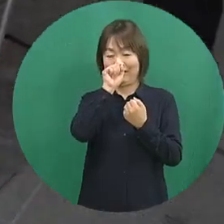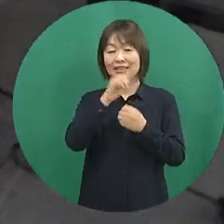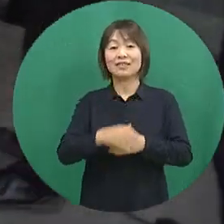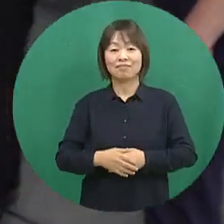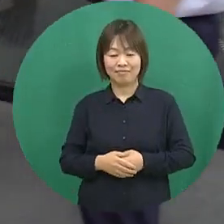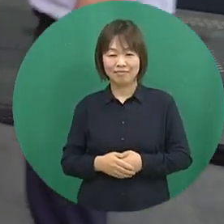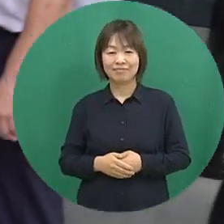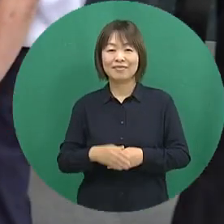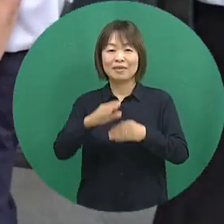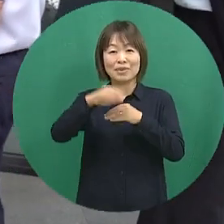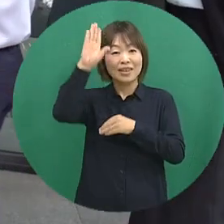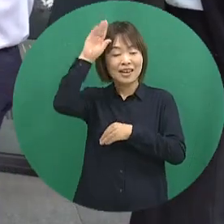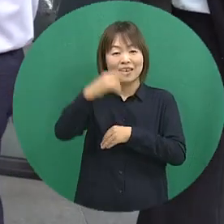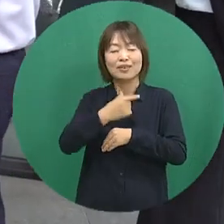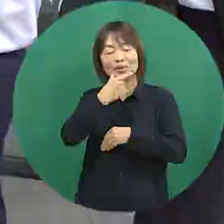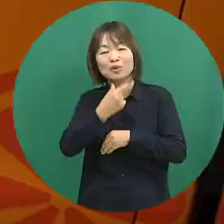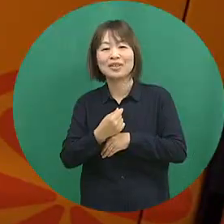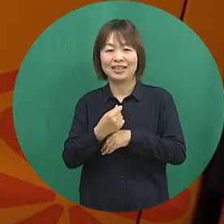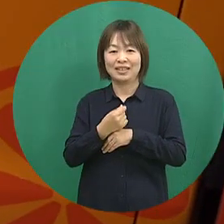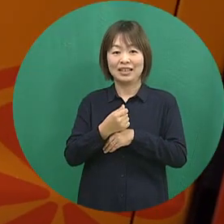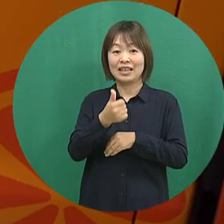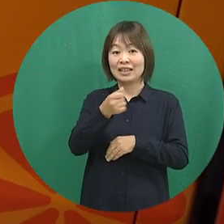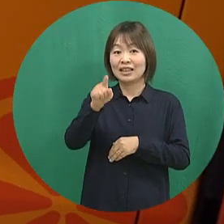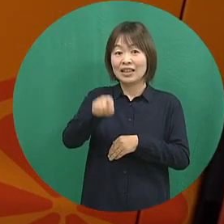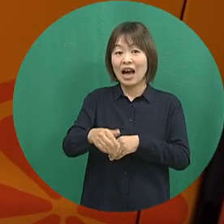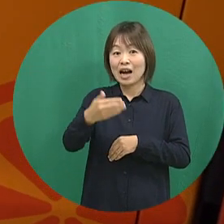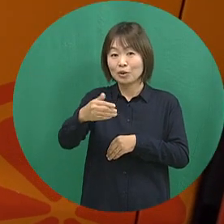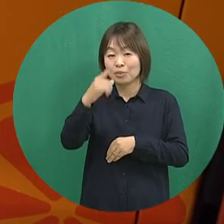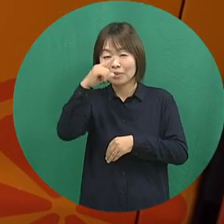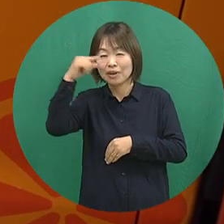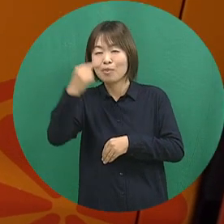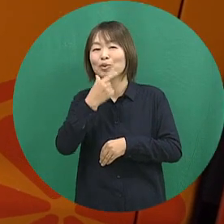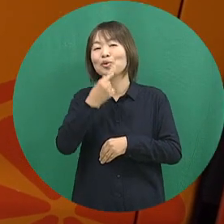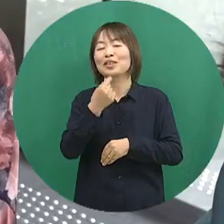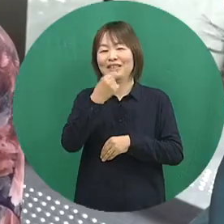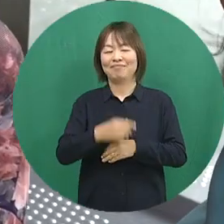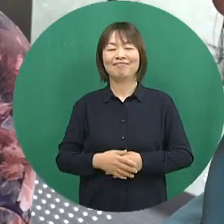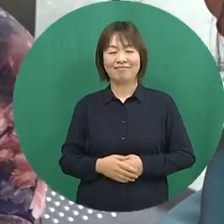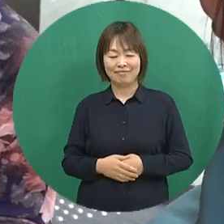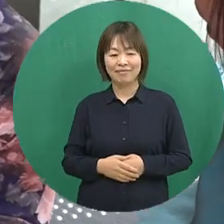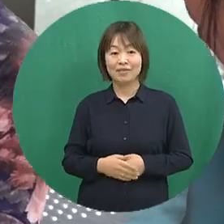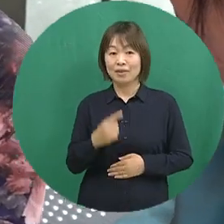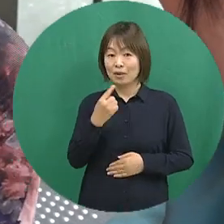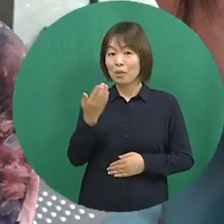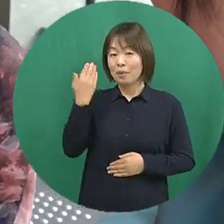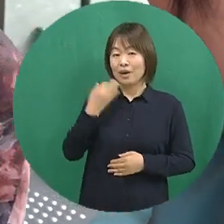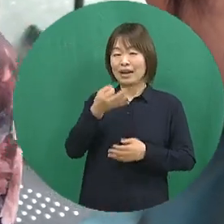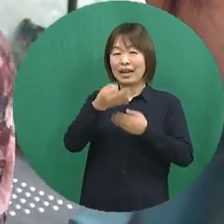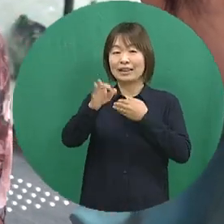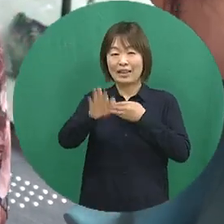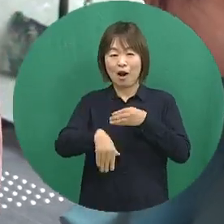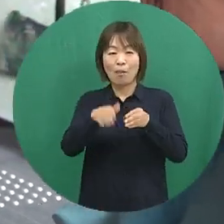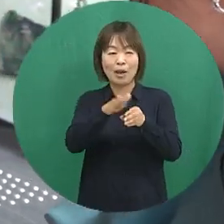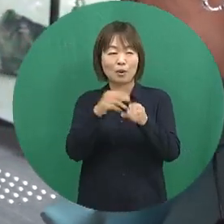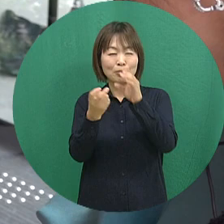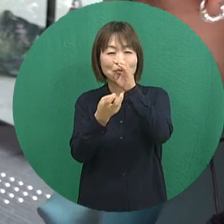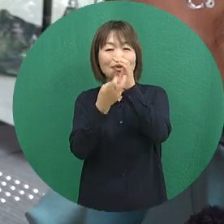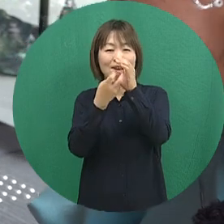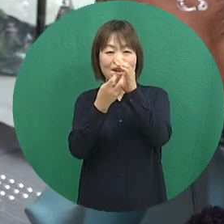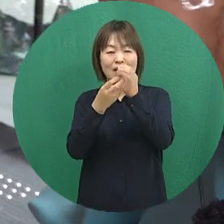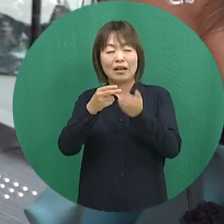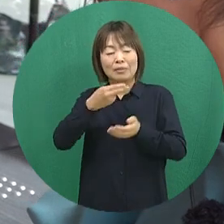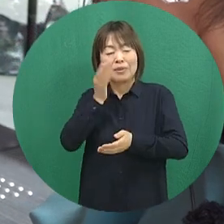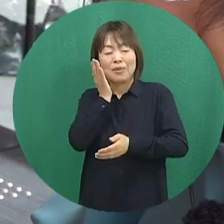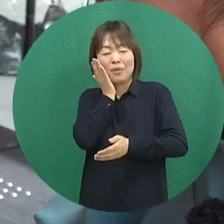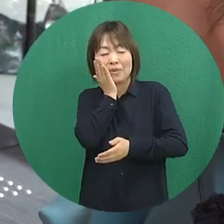ね。うん、僕みきゃんも好きだし、ダークみきゃんも好きだし。 この間は豚のお弁当だったんです